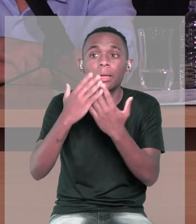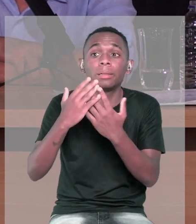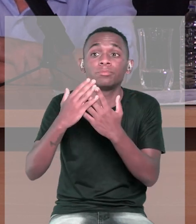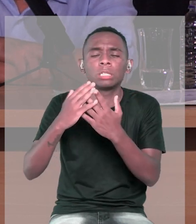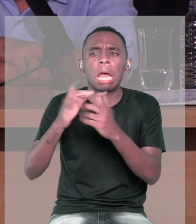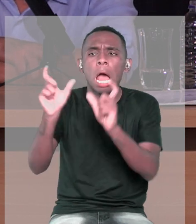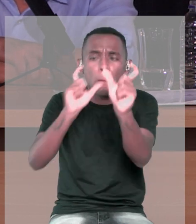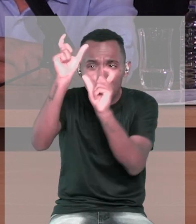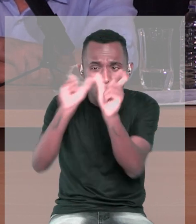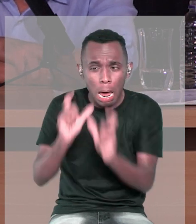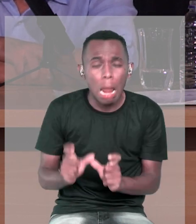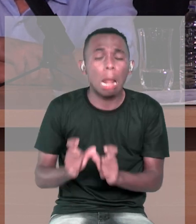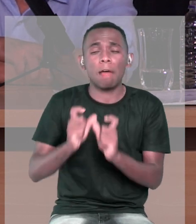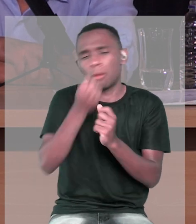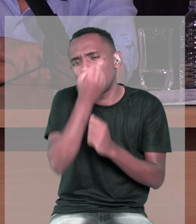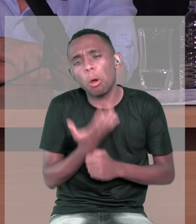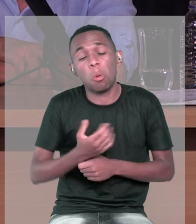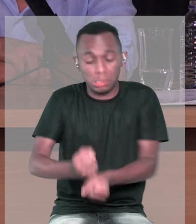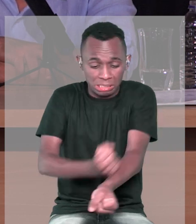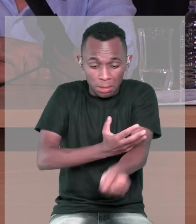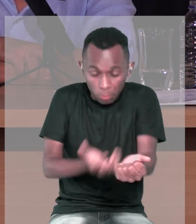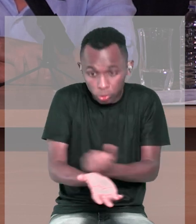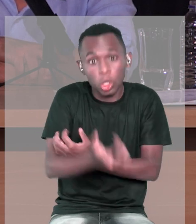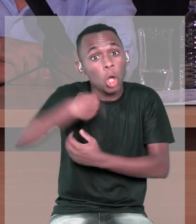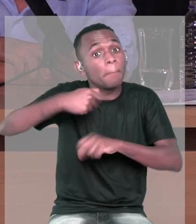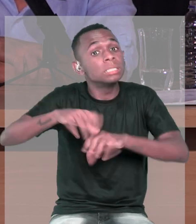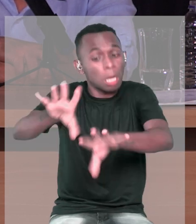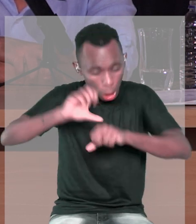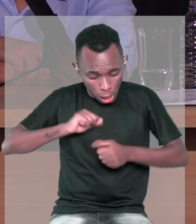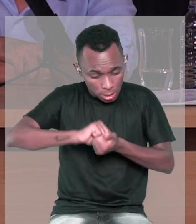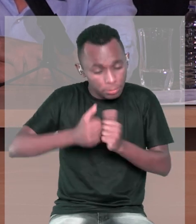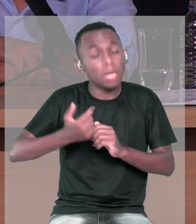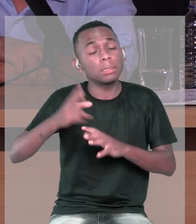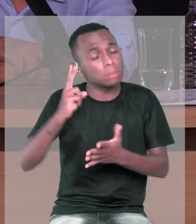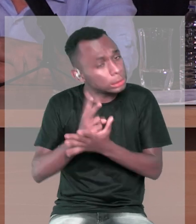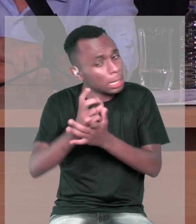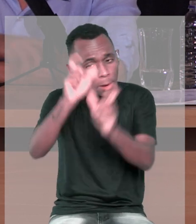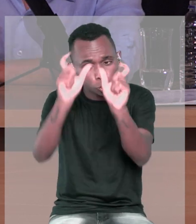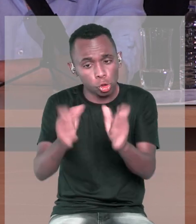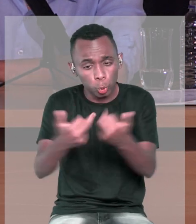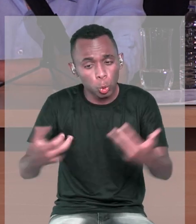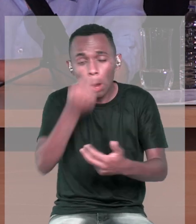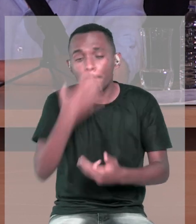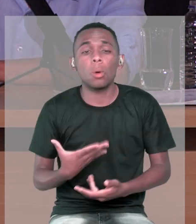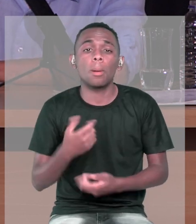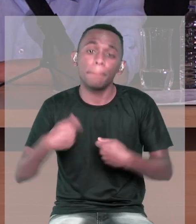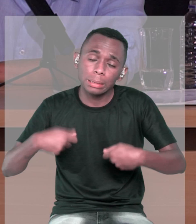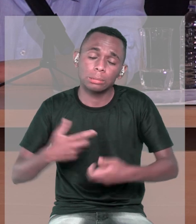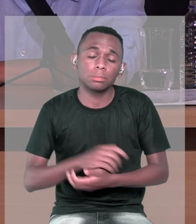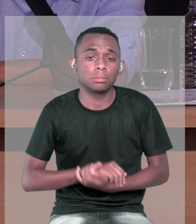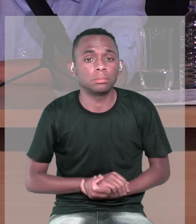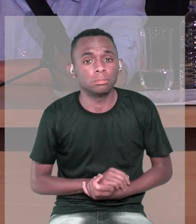palavras ruins, palavras boas, emoções, e devemos nos apropriar delas. Il ne s'agit pas de l'assimiler